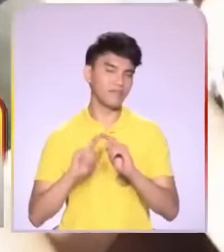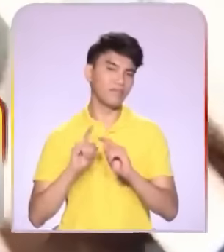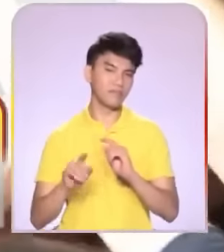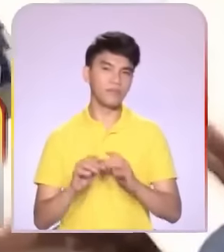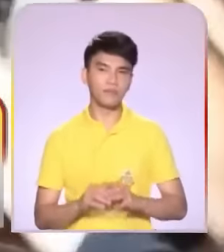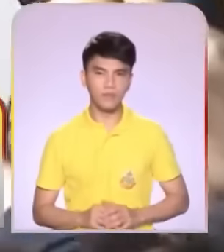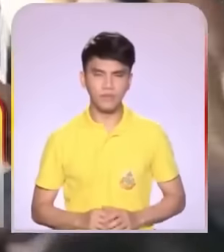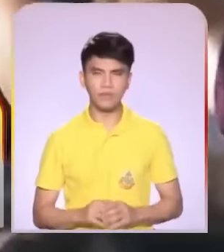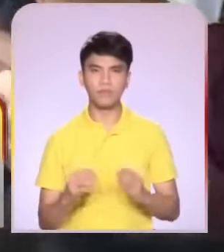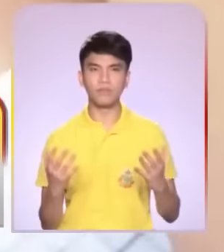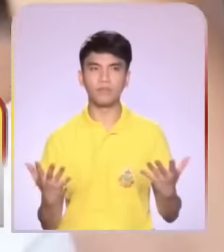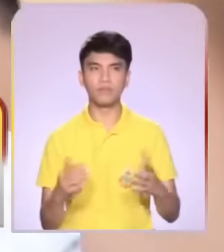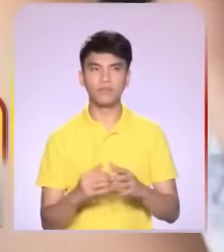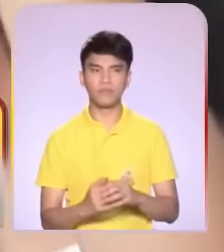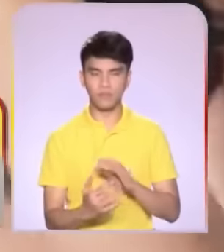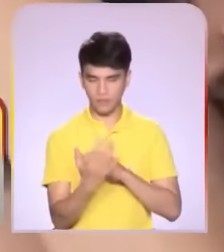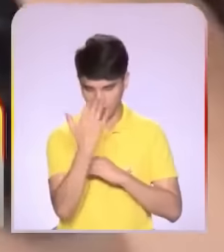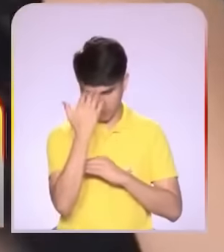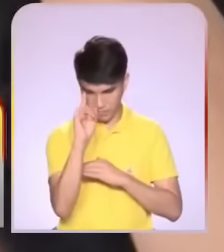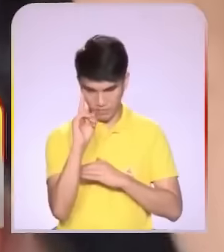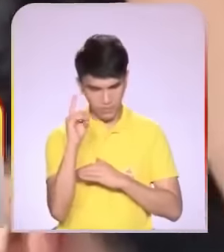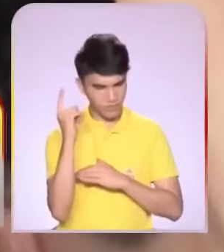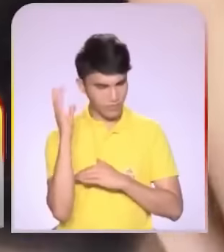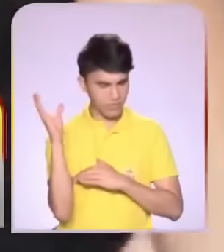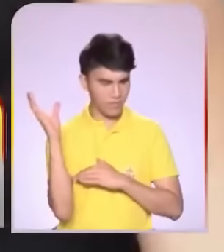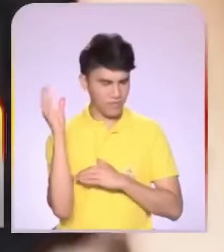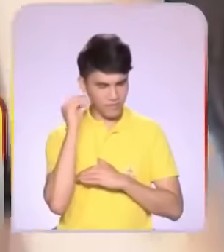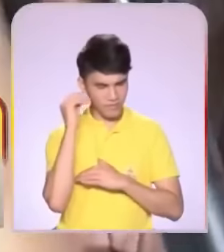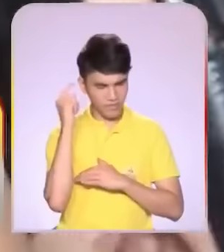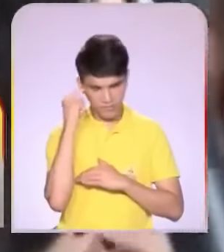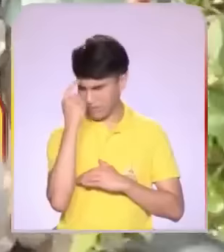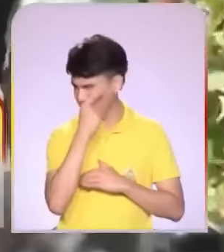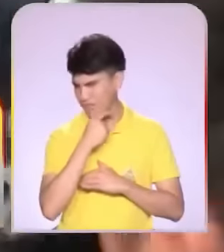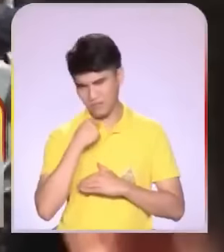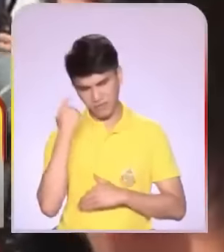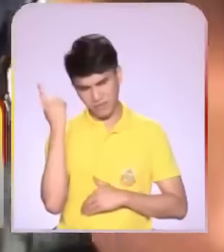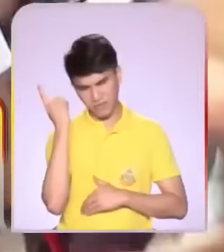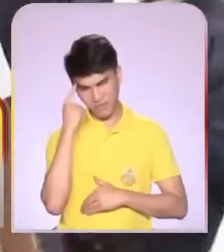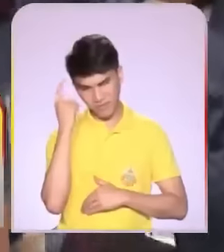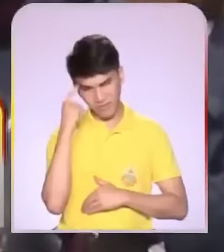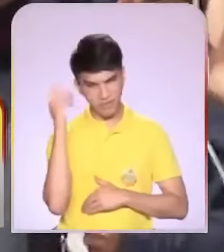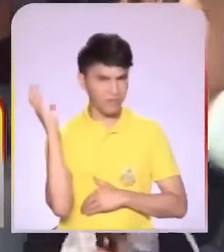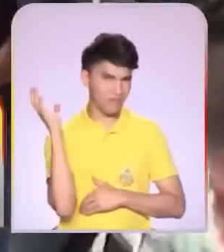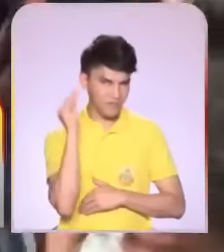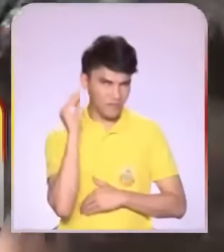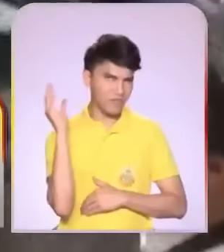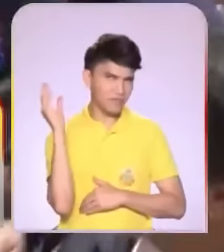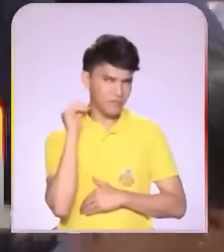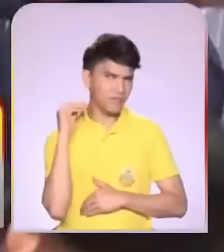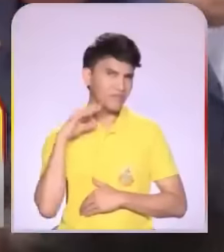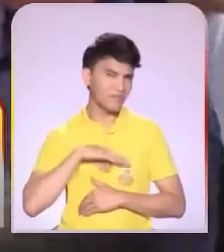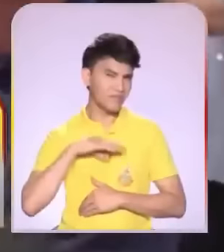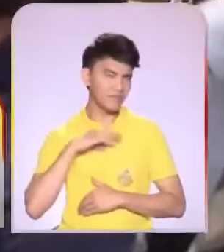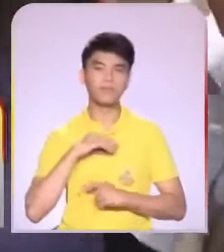ามีการเดาบอกเอ๊ะทำไมเสียงมันคุ้นๆเลือกเกินกับคนคนนี้บ้างละเสียงคุ้นกับคนนั้นบ้างละ